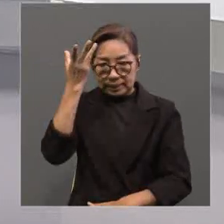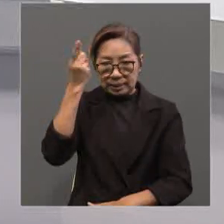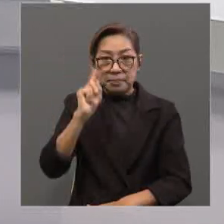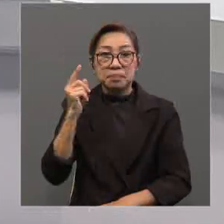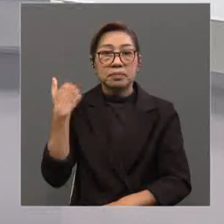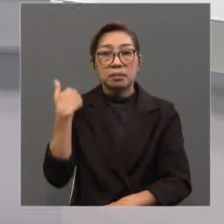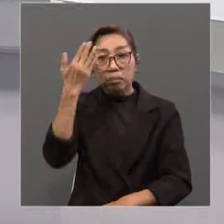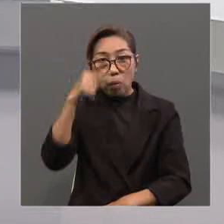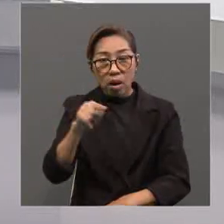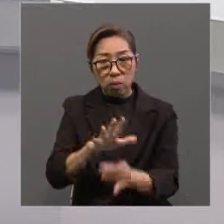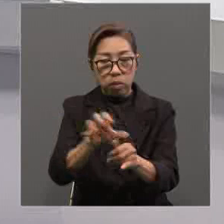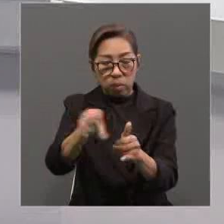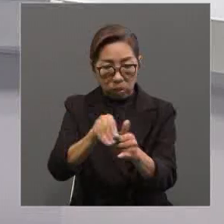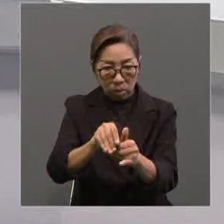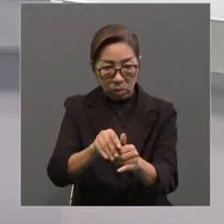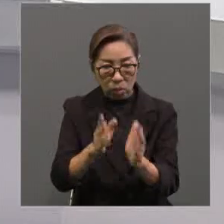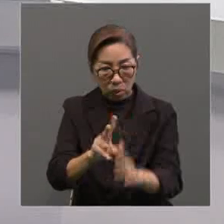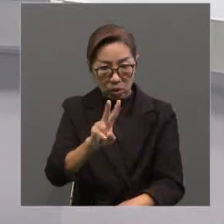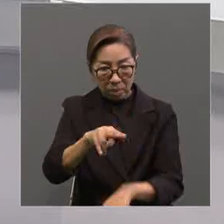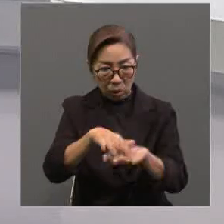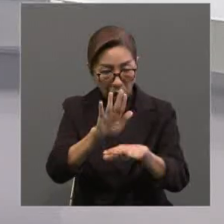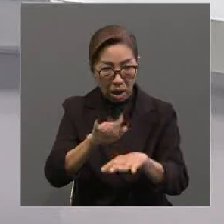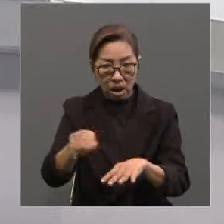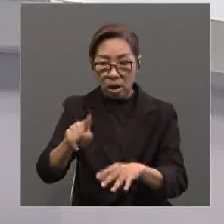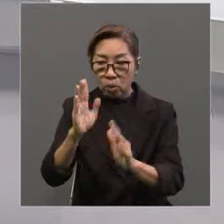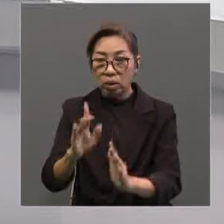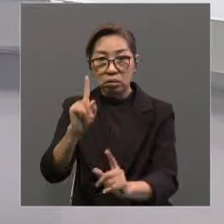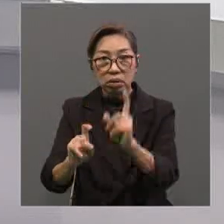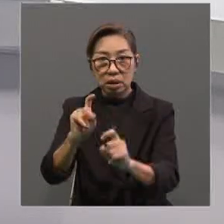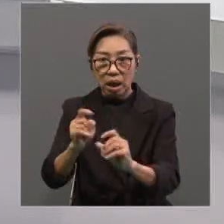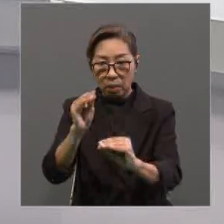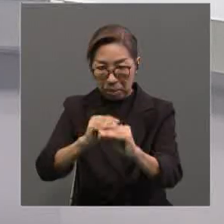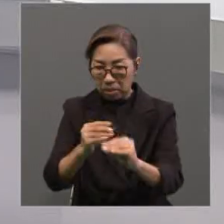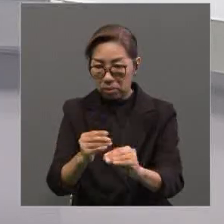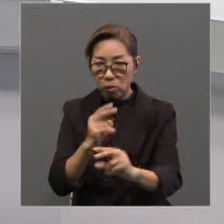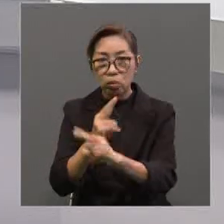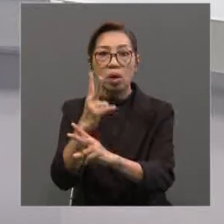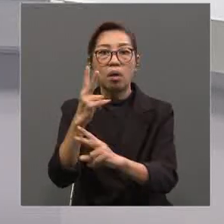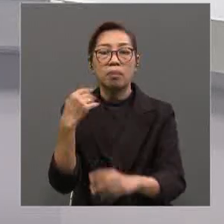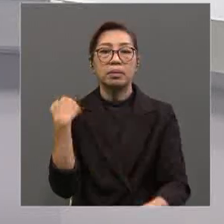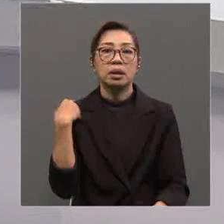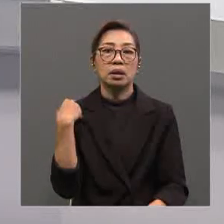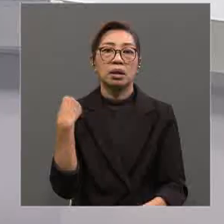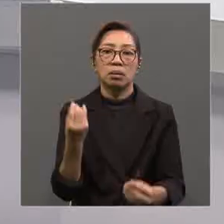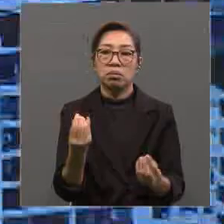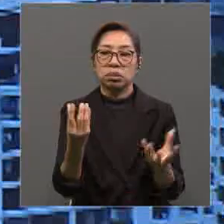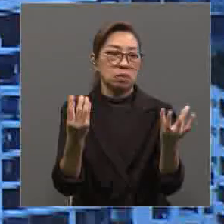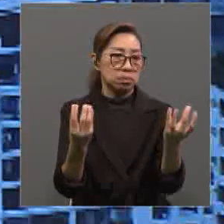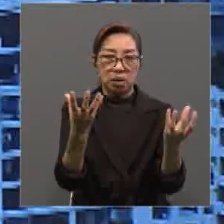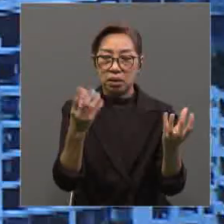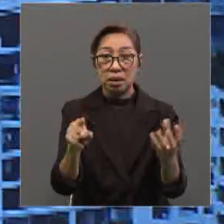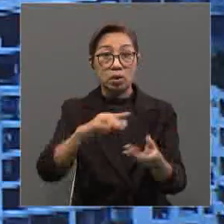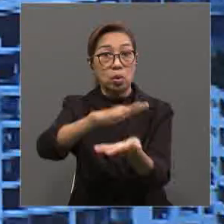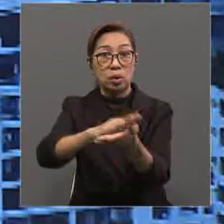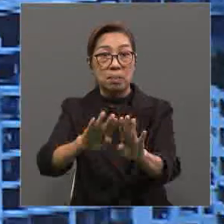อกเหนือจากมีผู้ป่วยเพิ่มขึ้น 2,000 กว่าคนผู้เสียชีวิตก็เพิ่มขึ้นด้วยนะคะเป็น2เท่าเลยยิ่งช่วงนี้น้องๆหนูๆเด็กๆ เขา